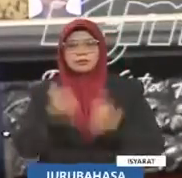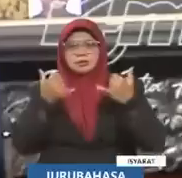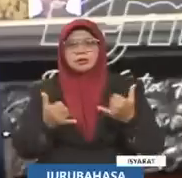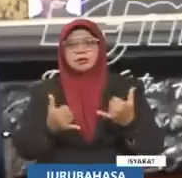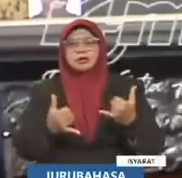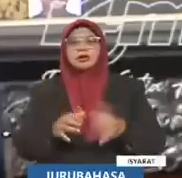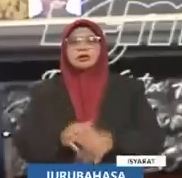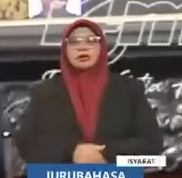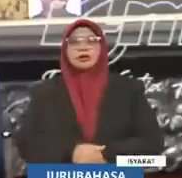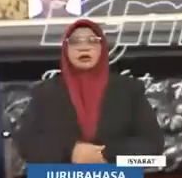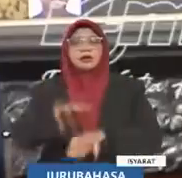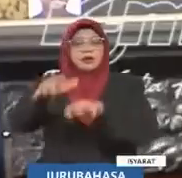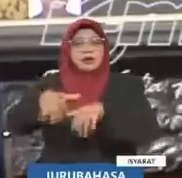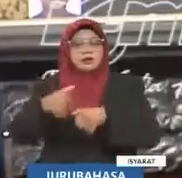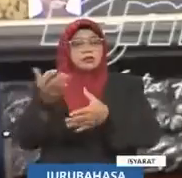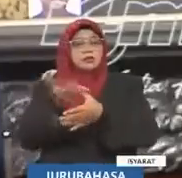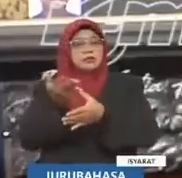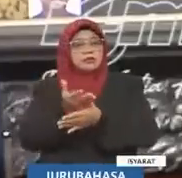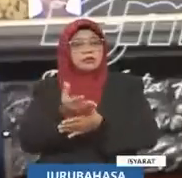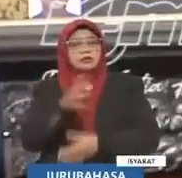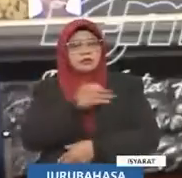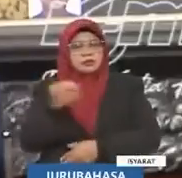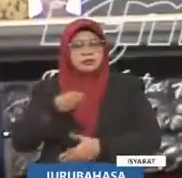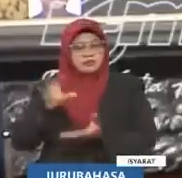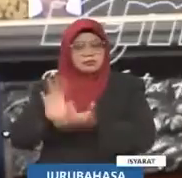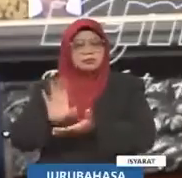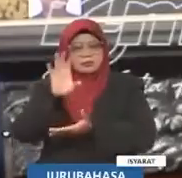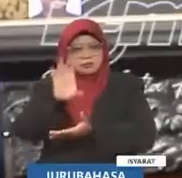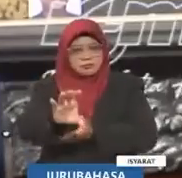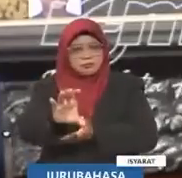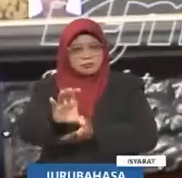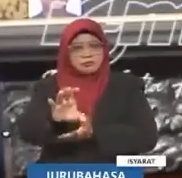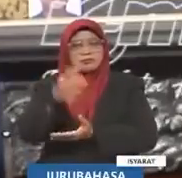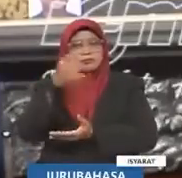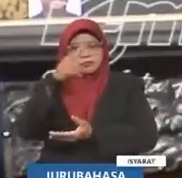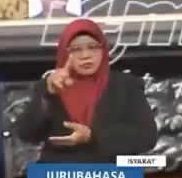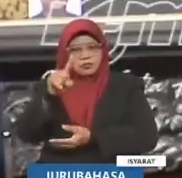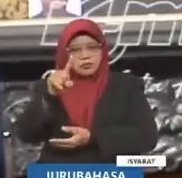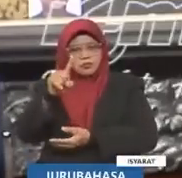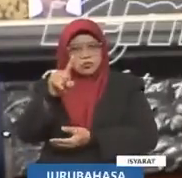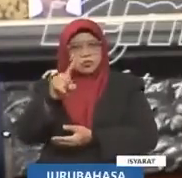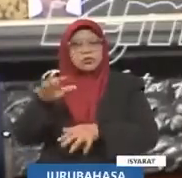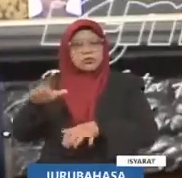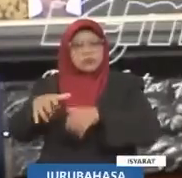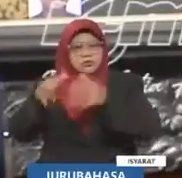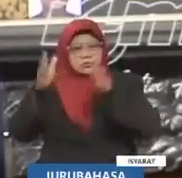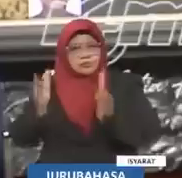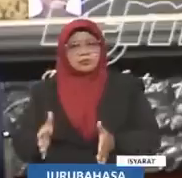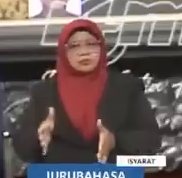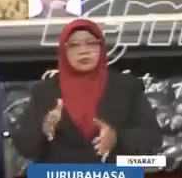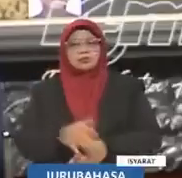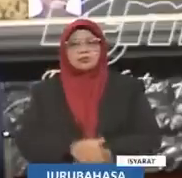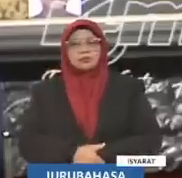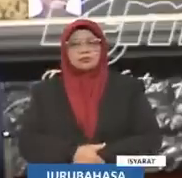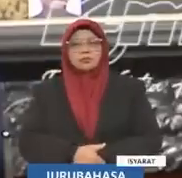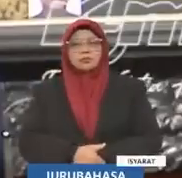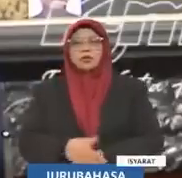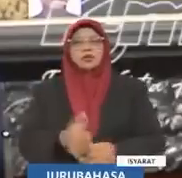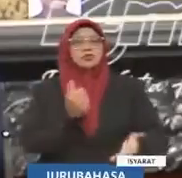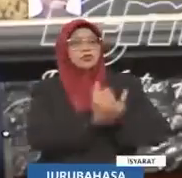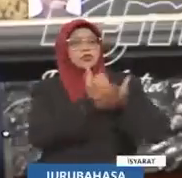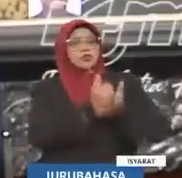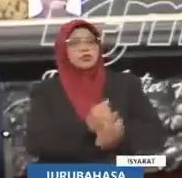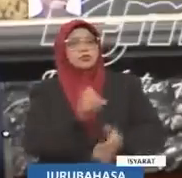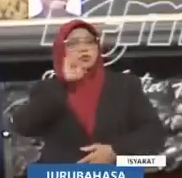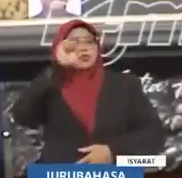Agro bank-bank ini akan menyediakan peruntukan peruntukan kepada para petani kita tidak pernah sama baju sama